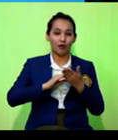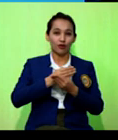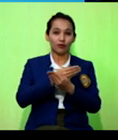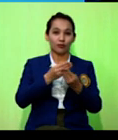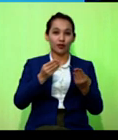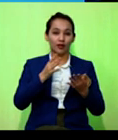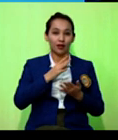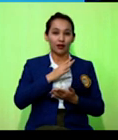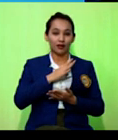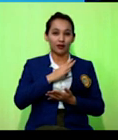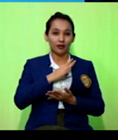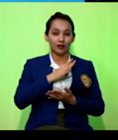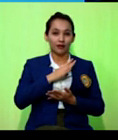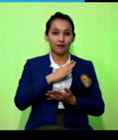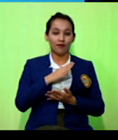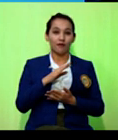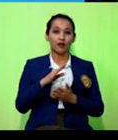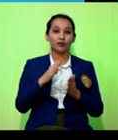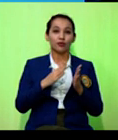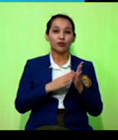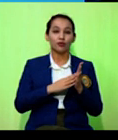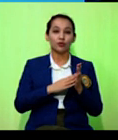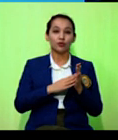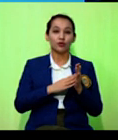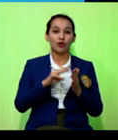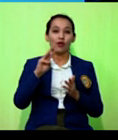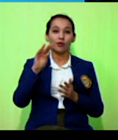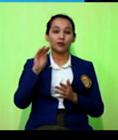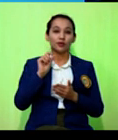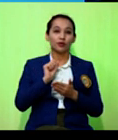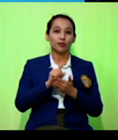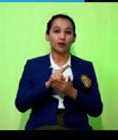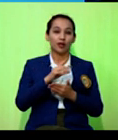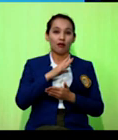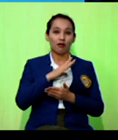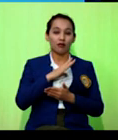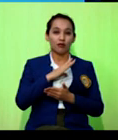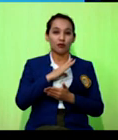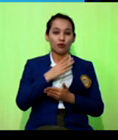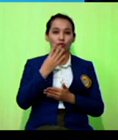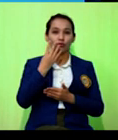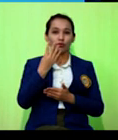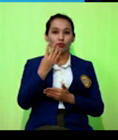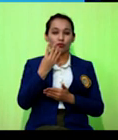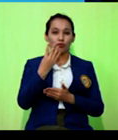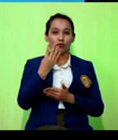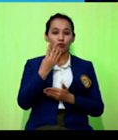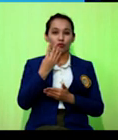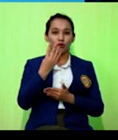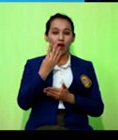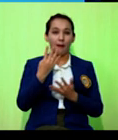edi. Bunda 9-chi misol berilgan edi. Quyidagi 4 holning qaysi